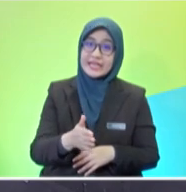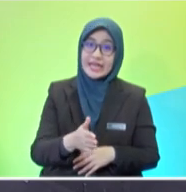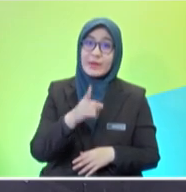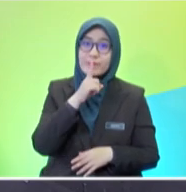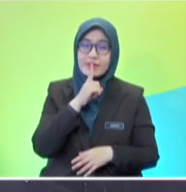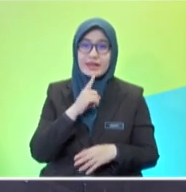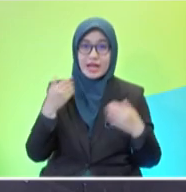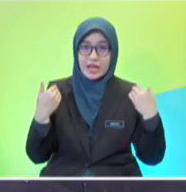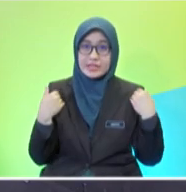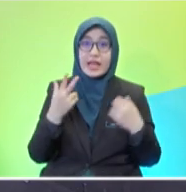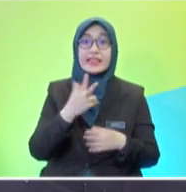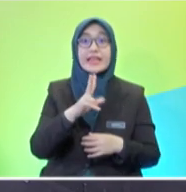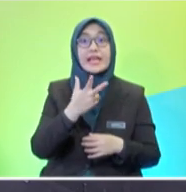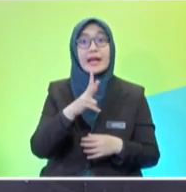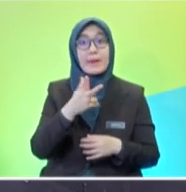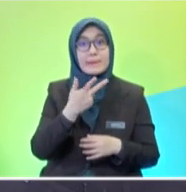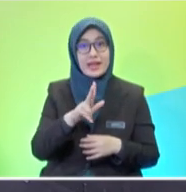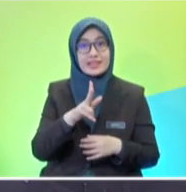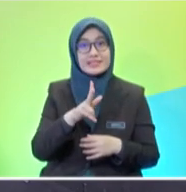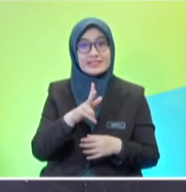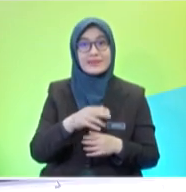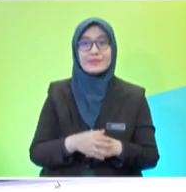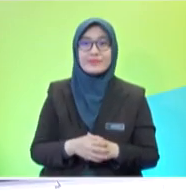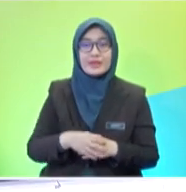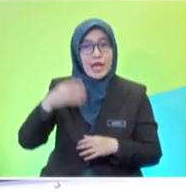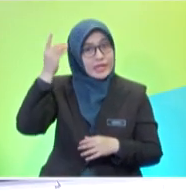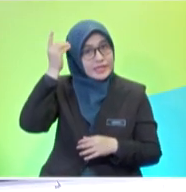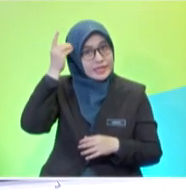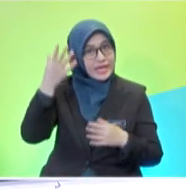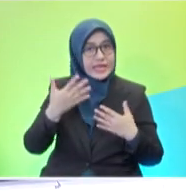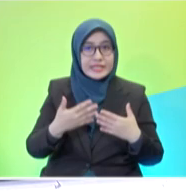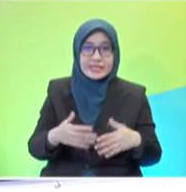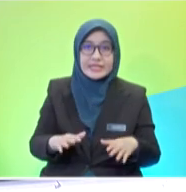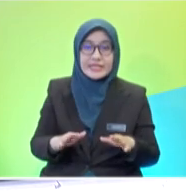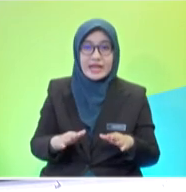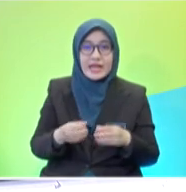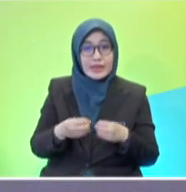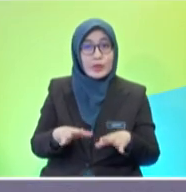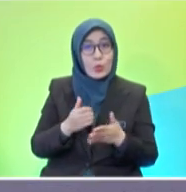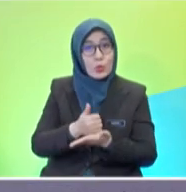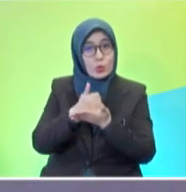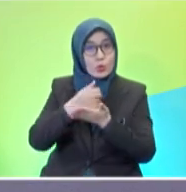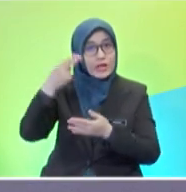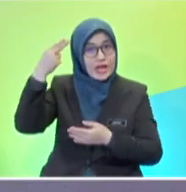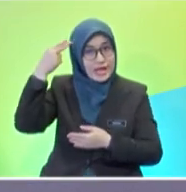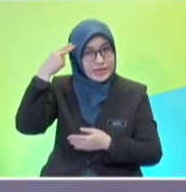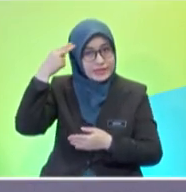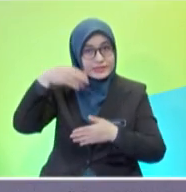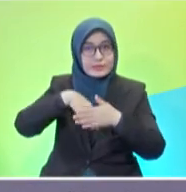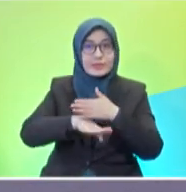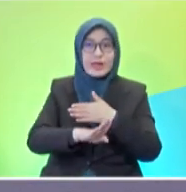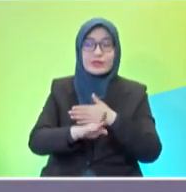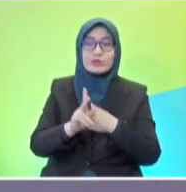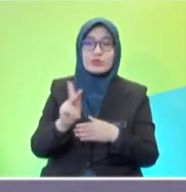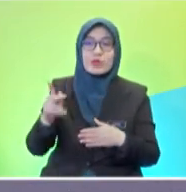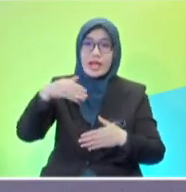ekor kemudian Dinda masukkan tolong hari masukkan ke dalam balon ekor yang sebanyak 6